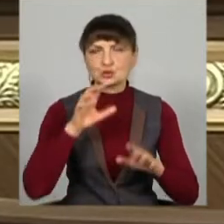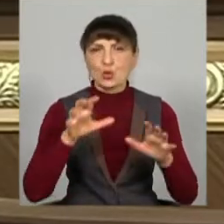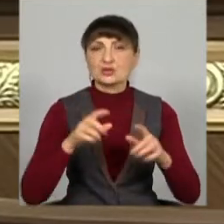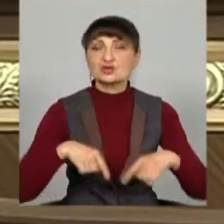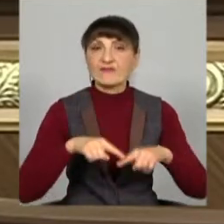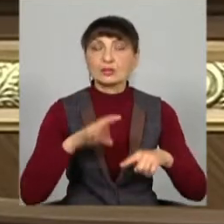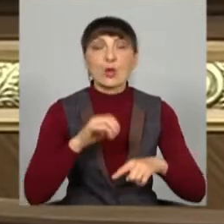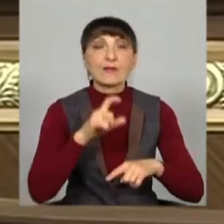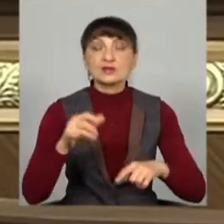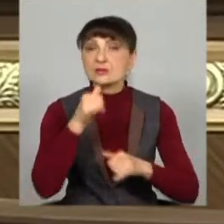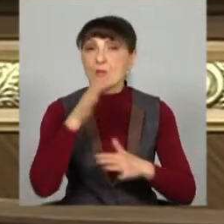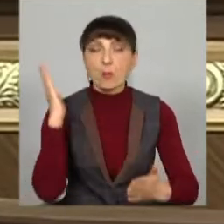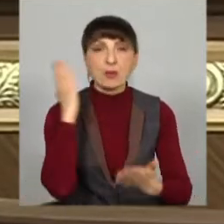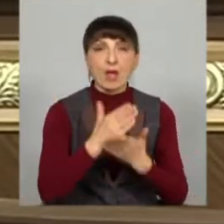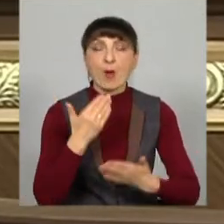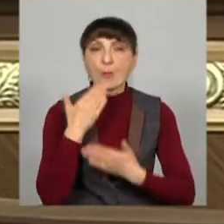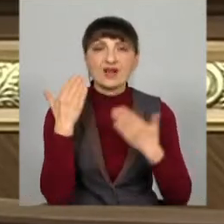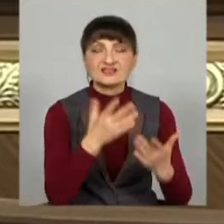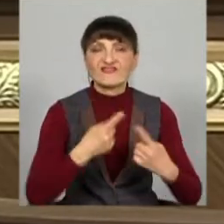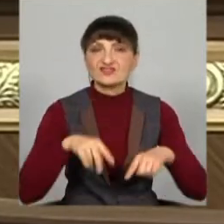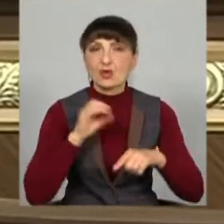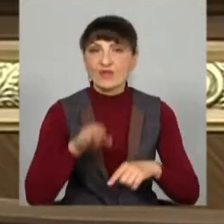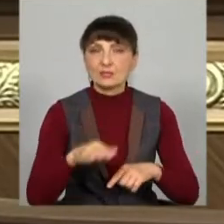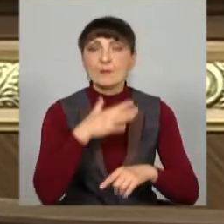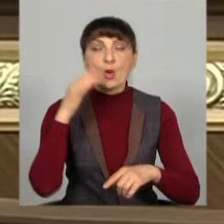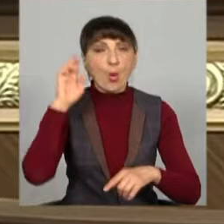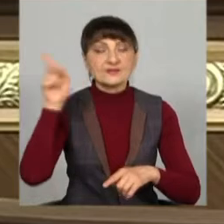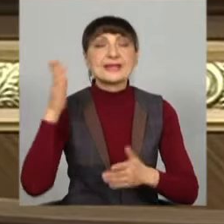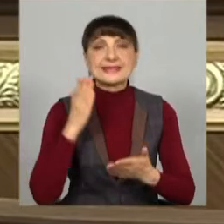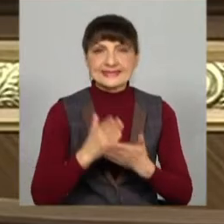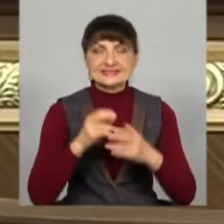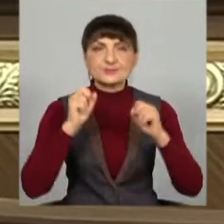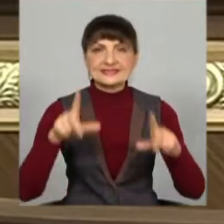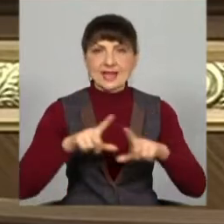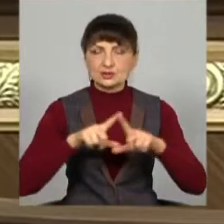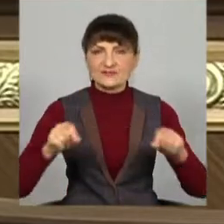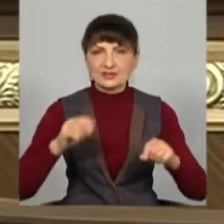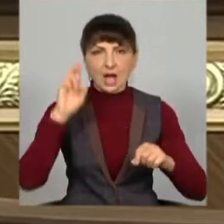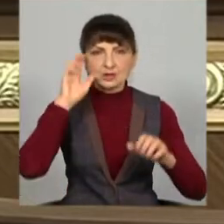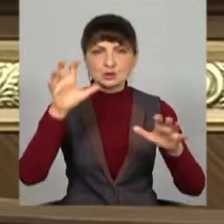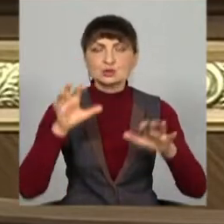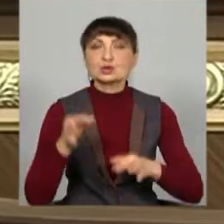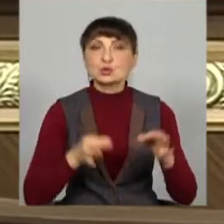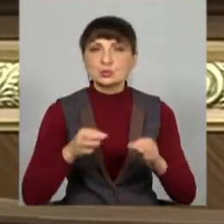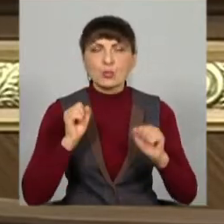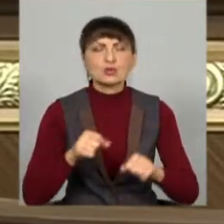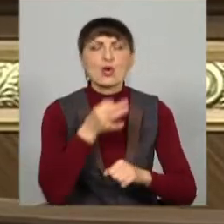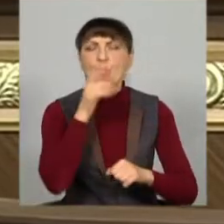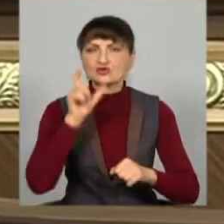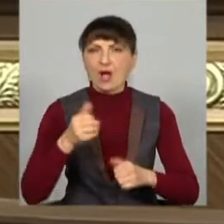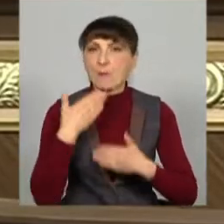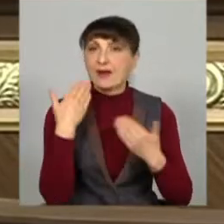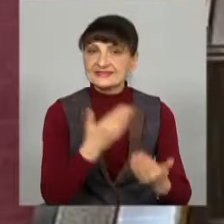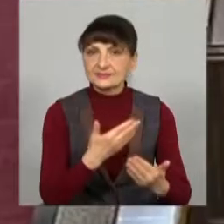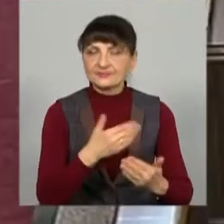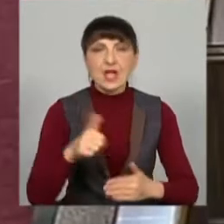граждане не могут напрямую обратиться в совет. Во многих странах имеется институт Конституционного суда, туда может обратиться любой гражданин.